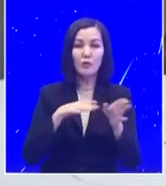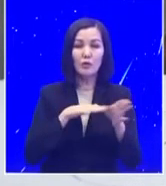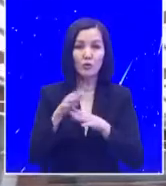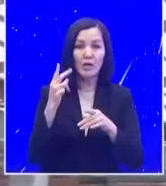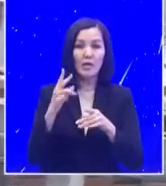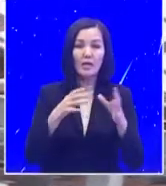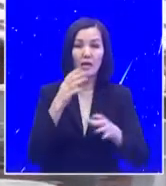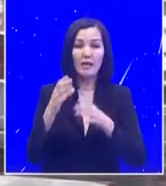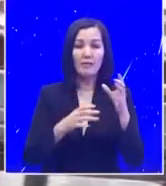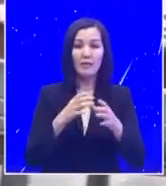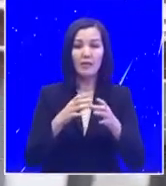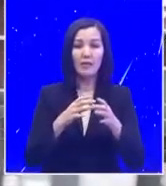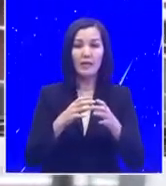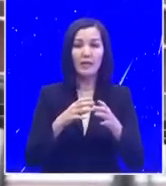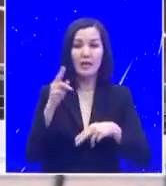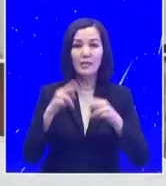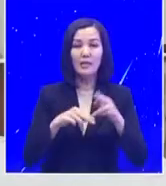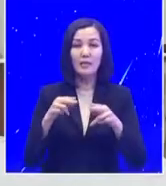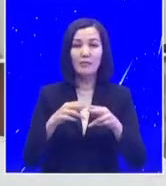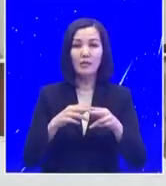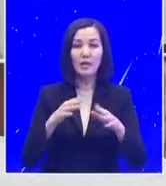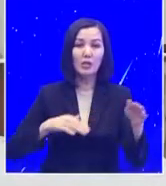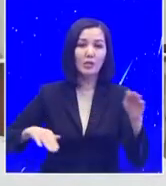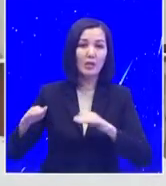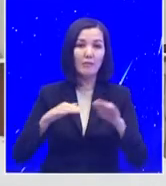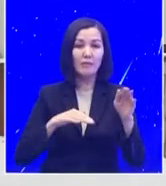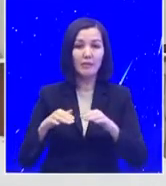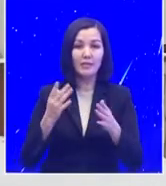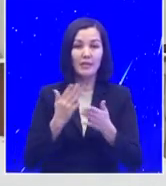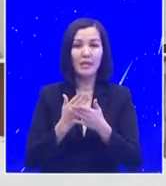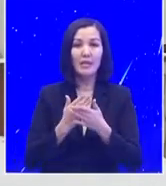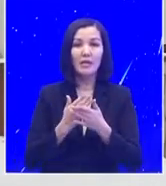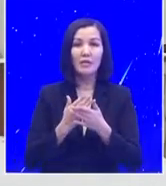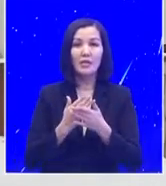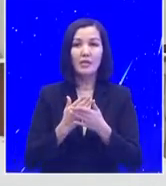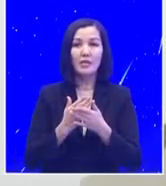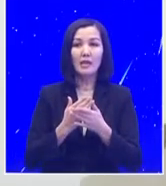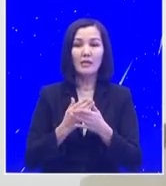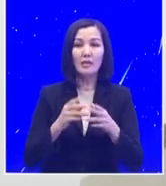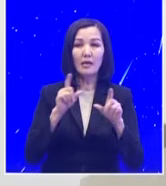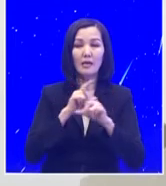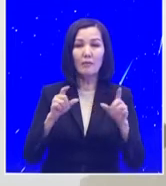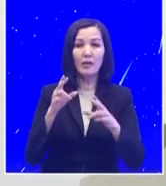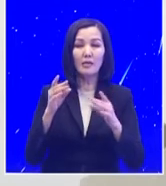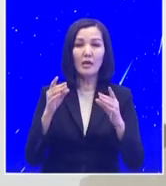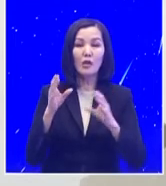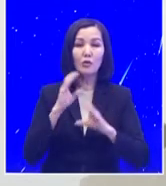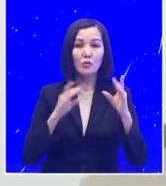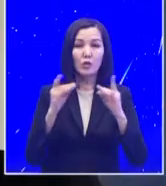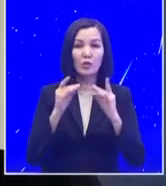Бірі әлемдік стандартқа сай салынып жатқан жабық бассейн, екіншісі ширек ғасыр құрылысы тоқтап тұрған ғимаратты студенттер